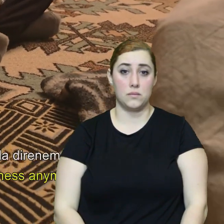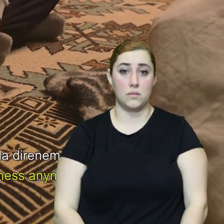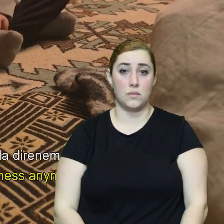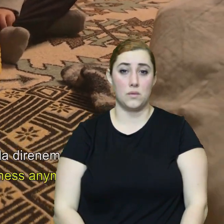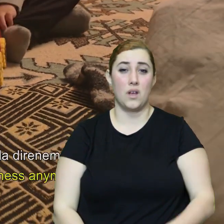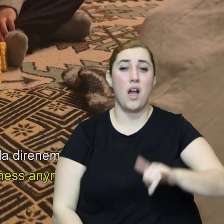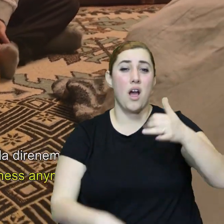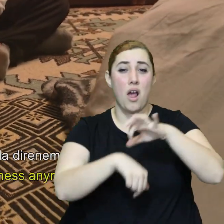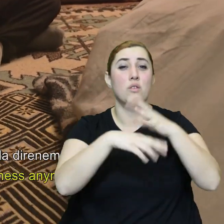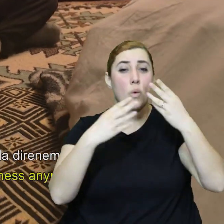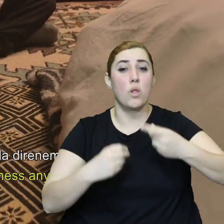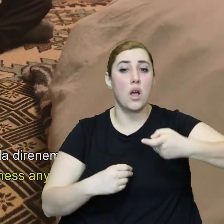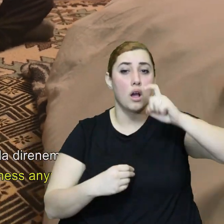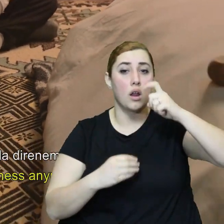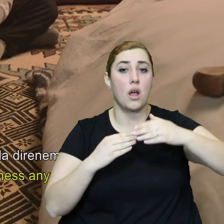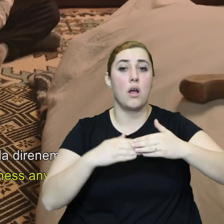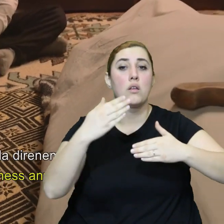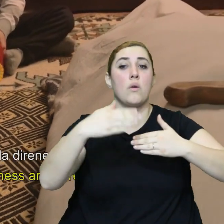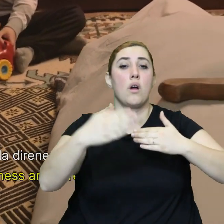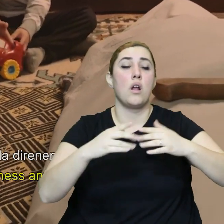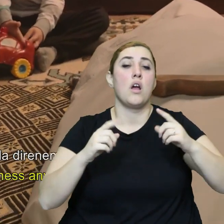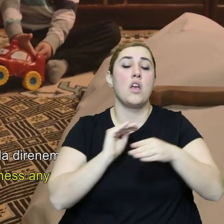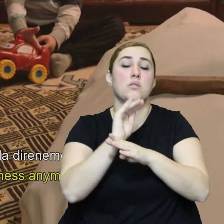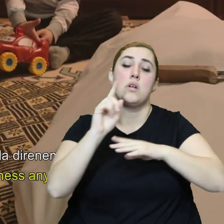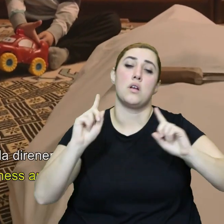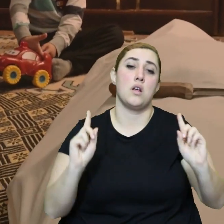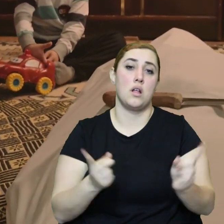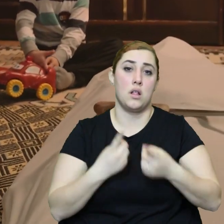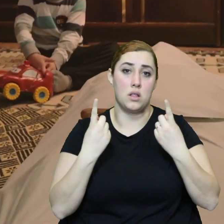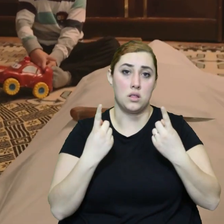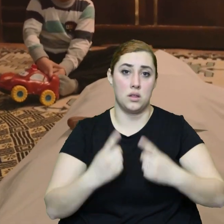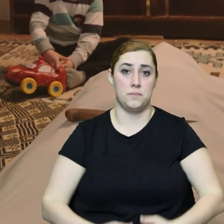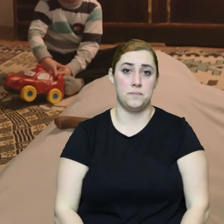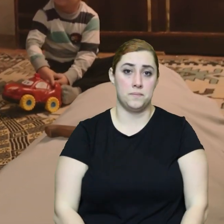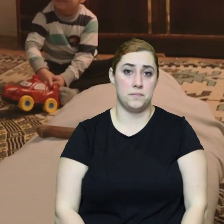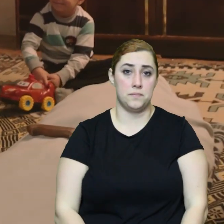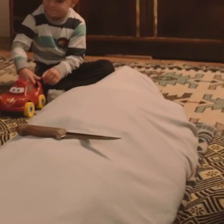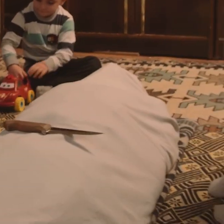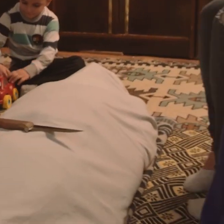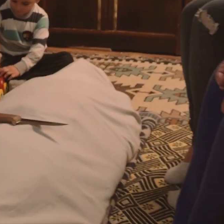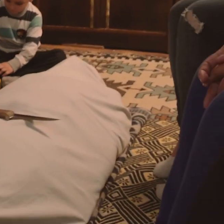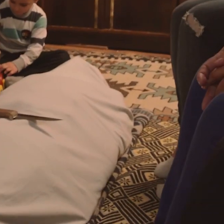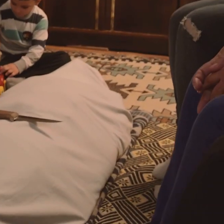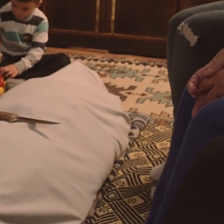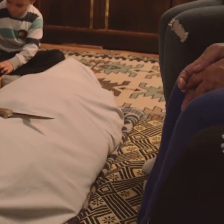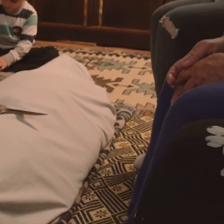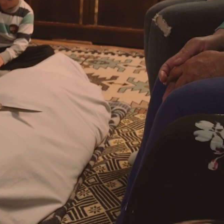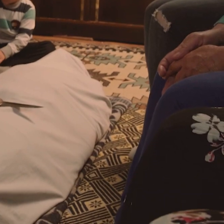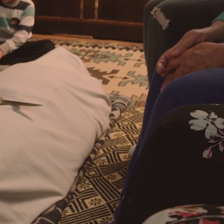Amansız hastalığın pençesinde kral daha fazla direnememiş. Cenaze çarşafa sarılı yerde.